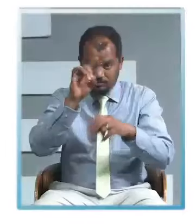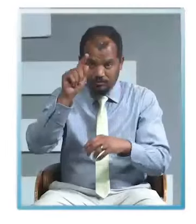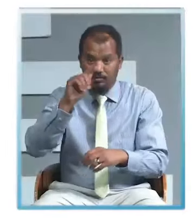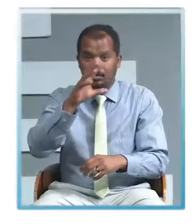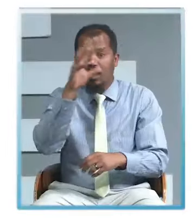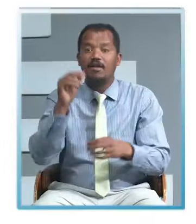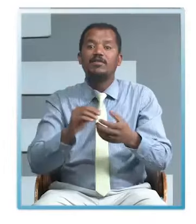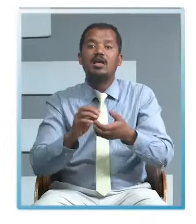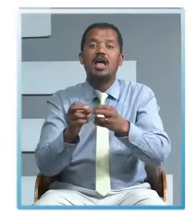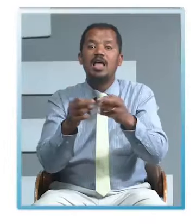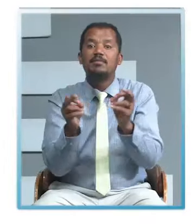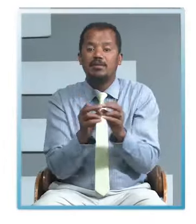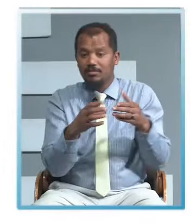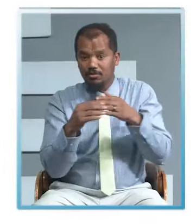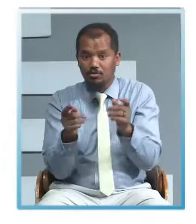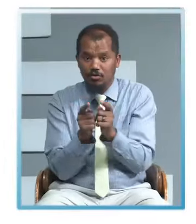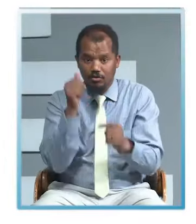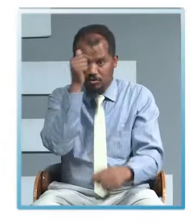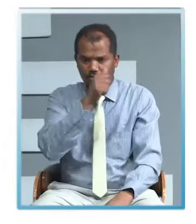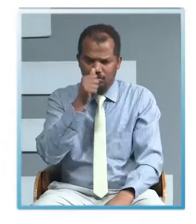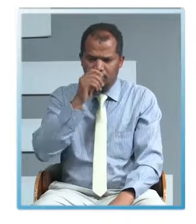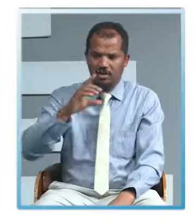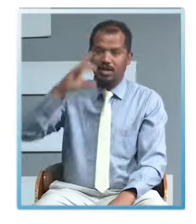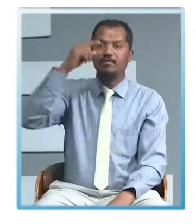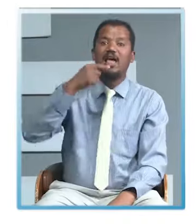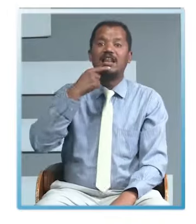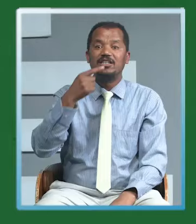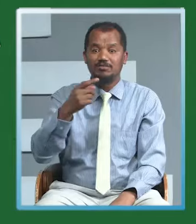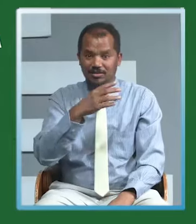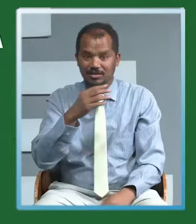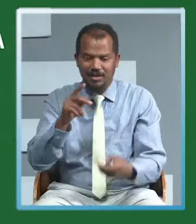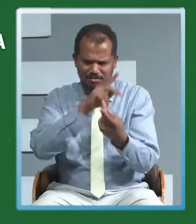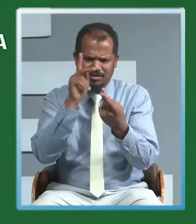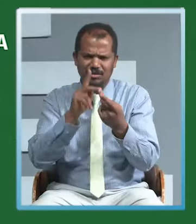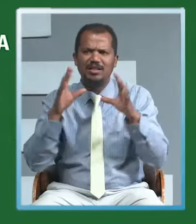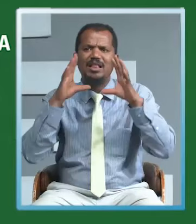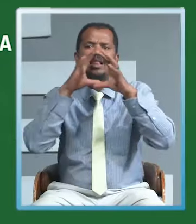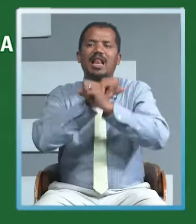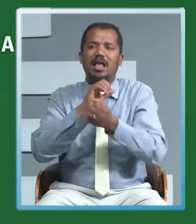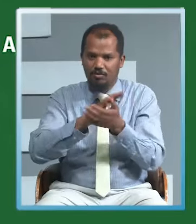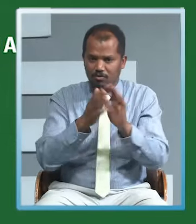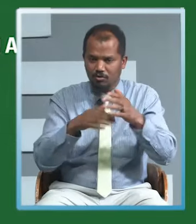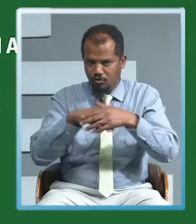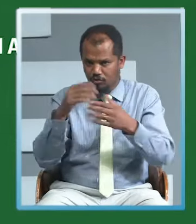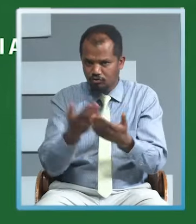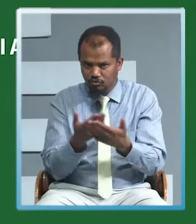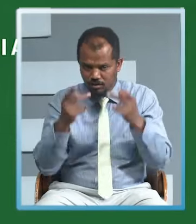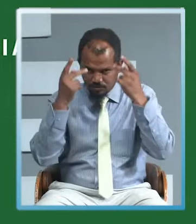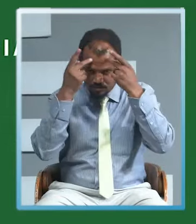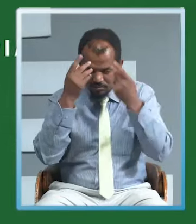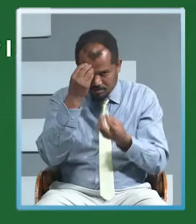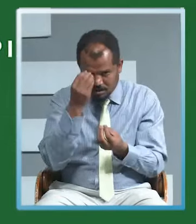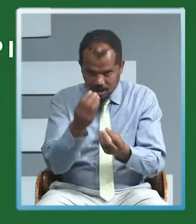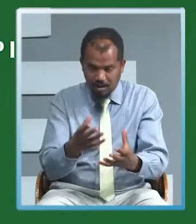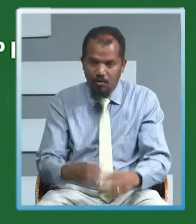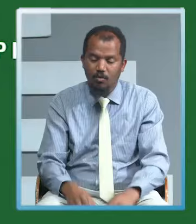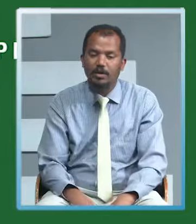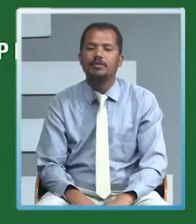يا أفريقيا برت يا ماريو تجوباي إثيوبيا كف يا لجبتنا بس كيتي تتنارك كمونون يوجب الدائم مينستير